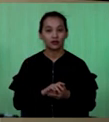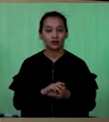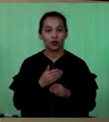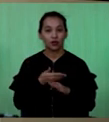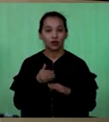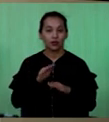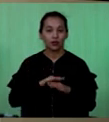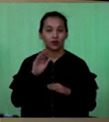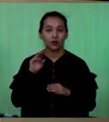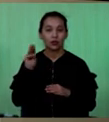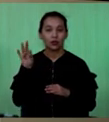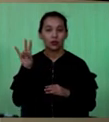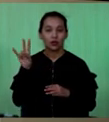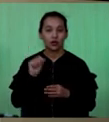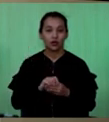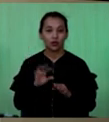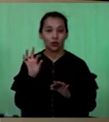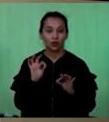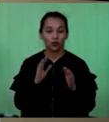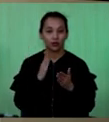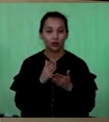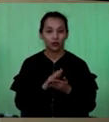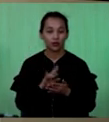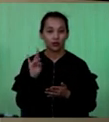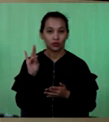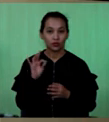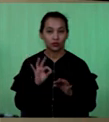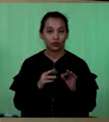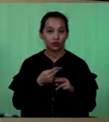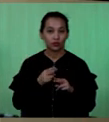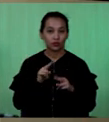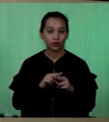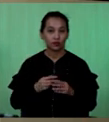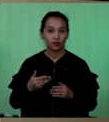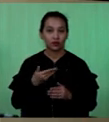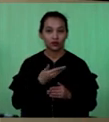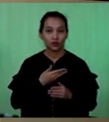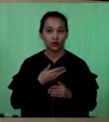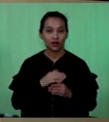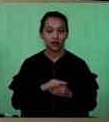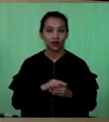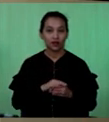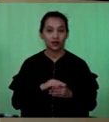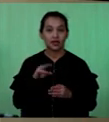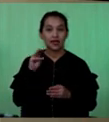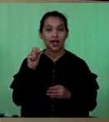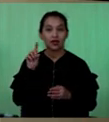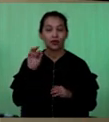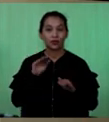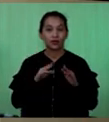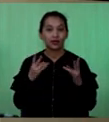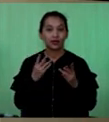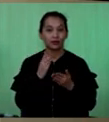yuklarni tonnalarda o'lchaymiz. Lekin o'lchash uchun bizga tarozilar kerak bo'ladi.